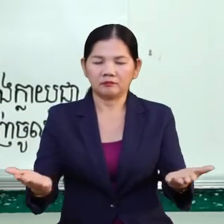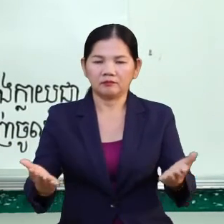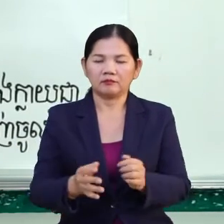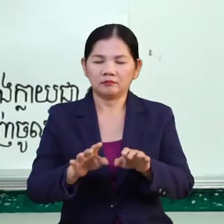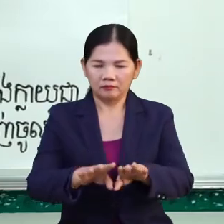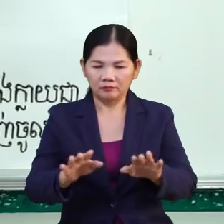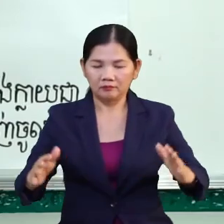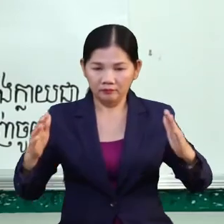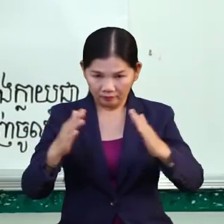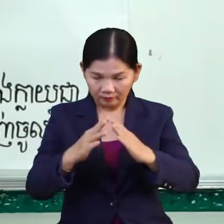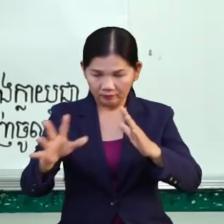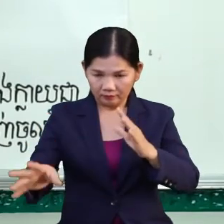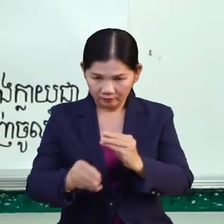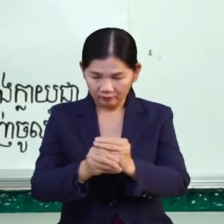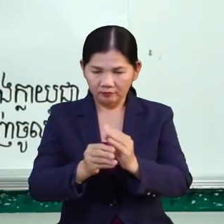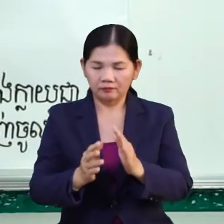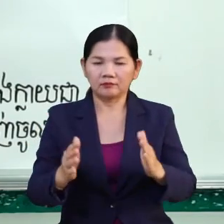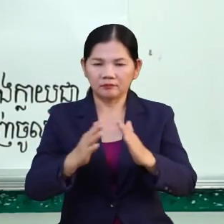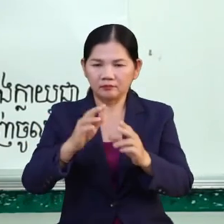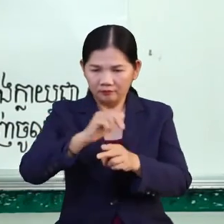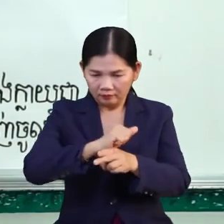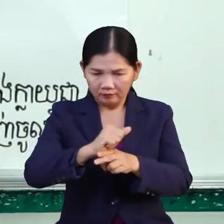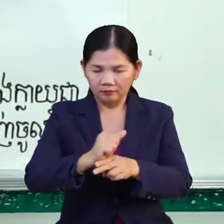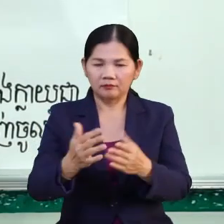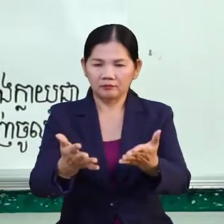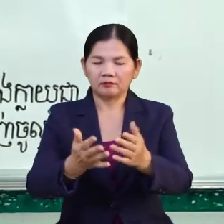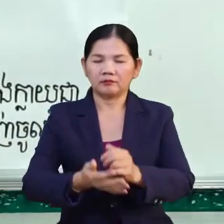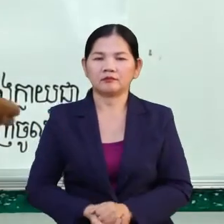យកទៅធ្វើនៅផ្ទះបន្ថែមតោះលើកសភើកិច្ចការផ្ទះឡើង